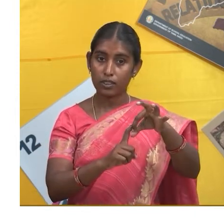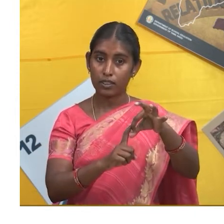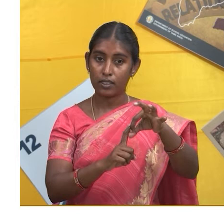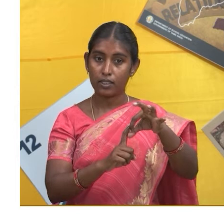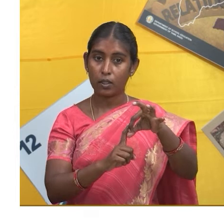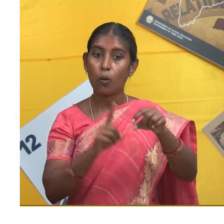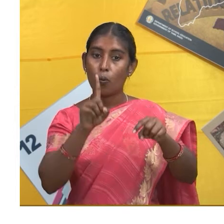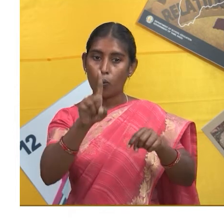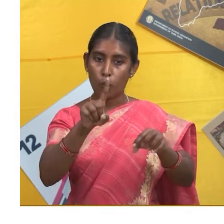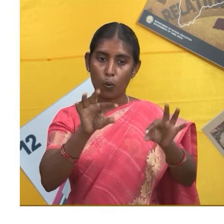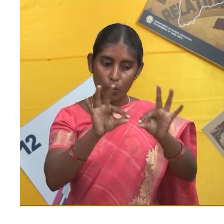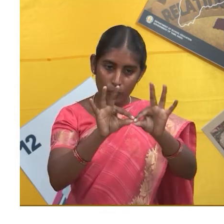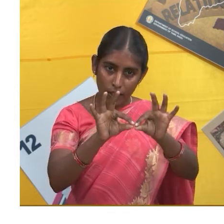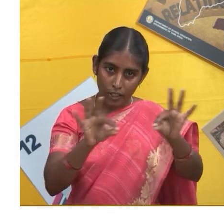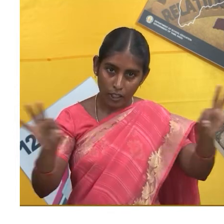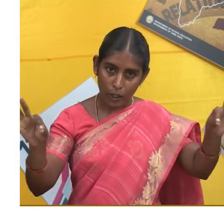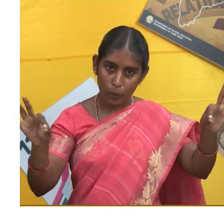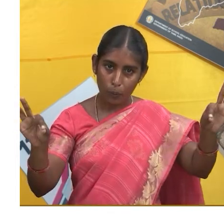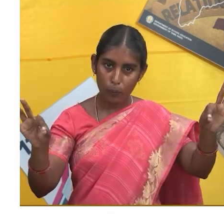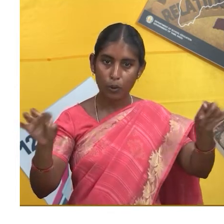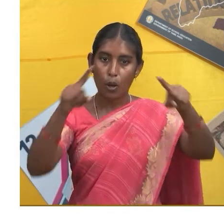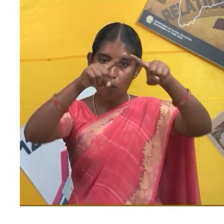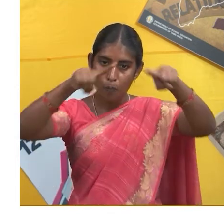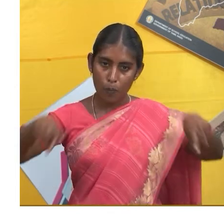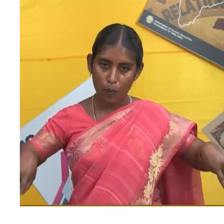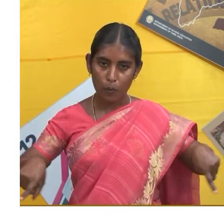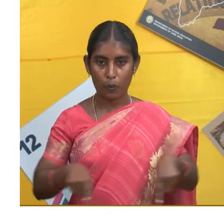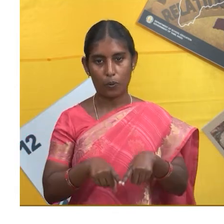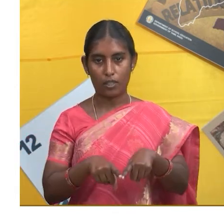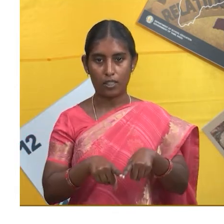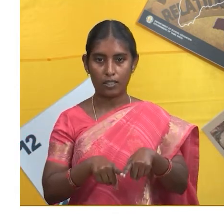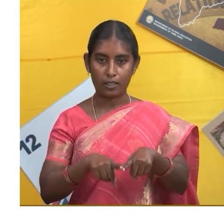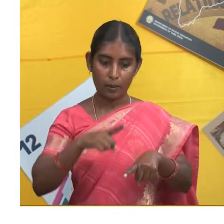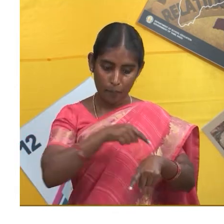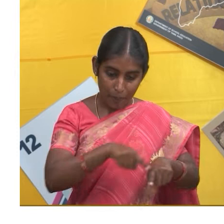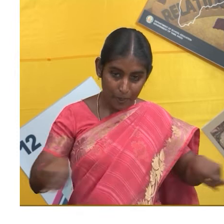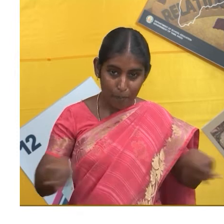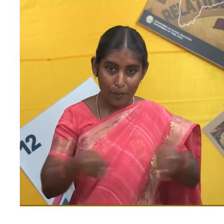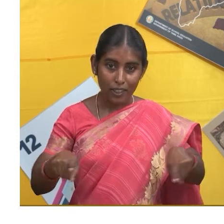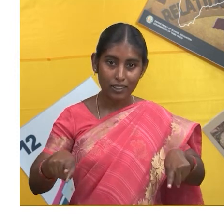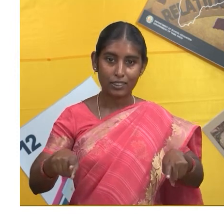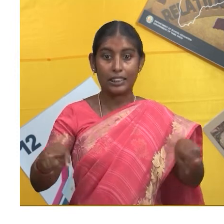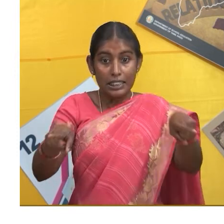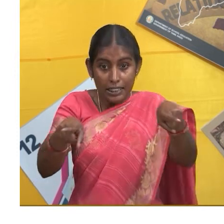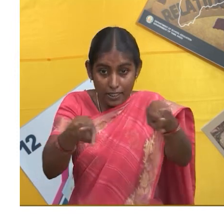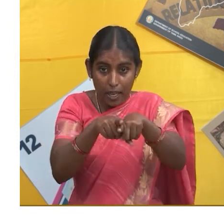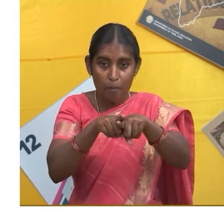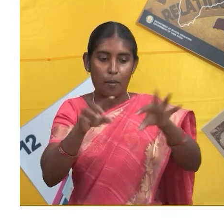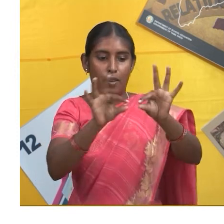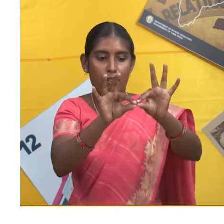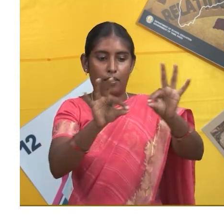ஒரு நேருகோடு முக்கோனத்தின் ஒரு பக்கத்திருக்கு இனையாகவும்ைக்